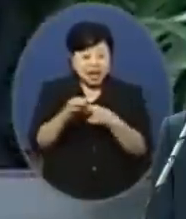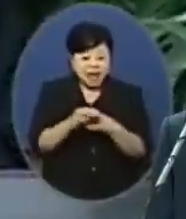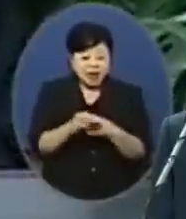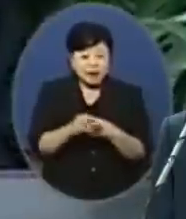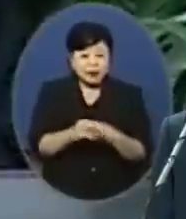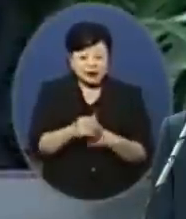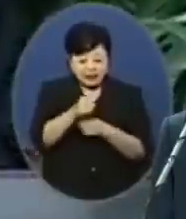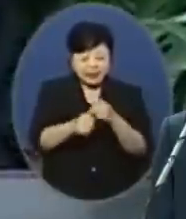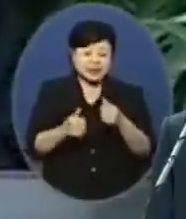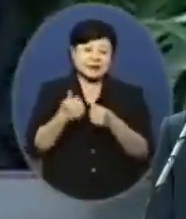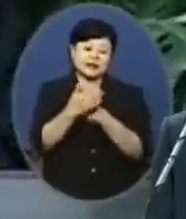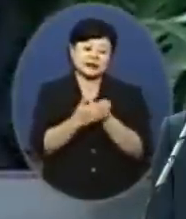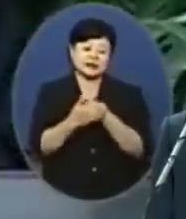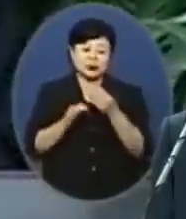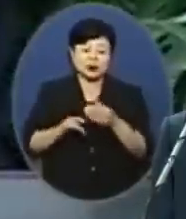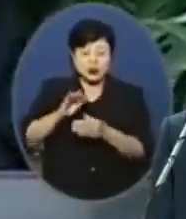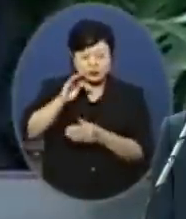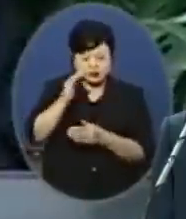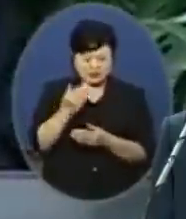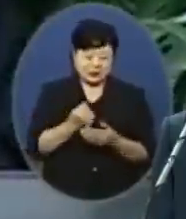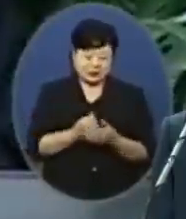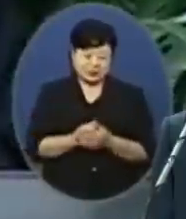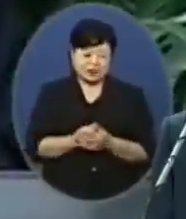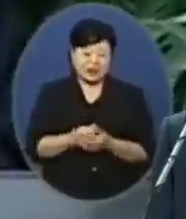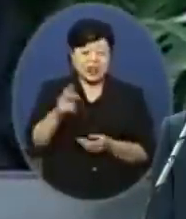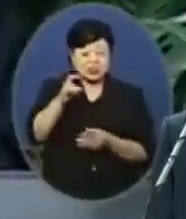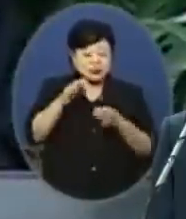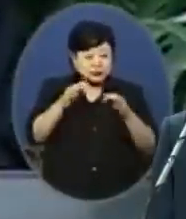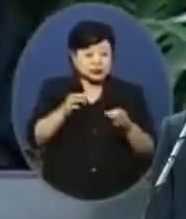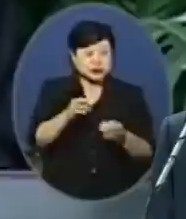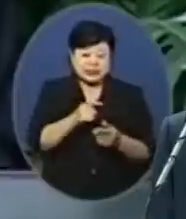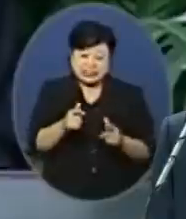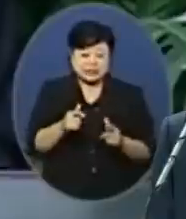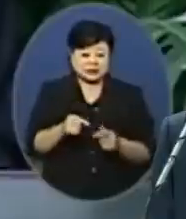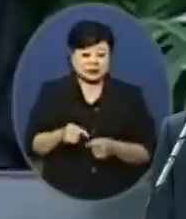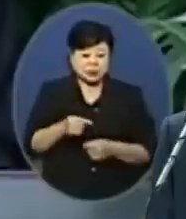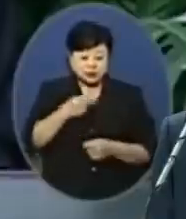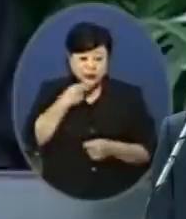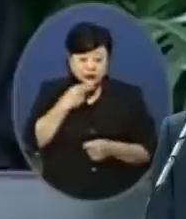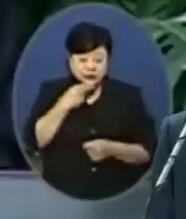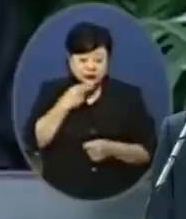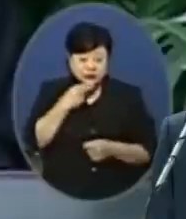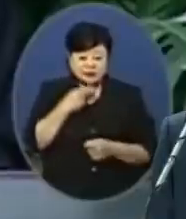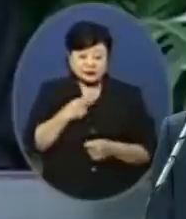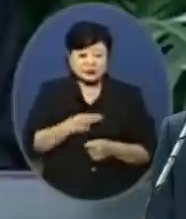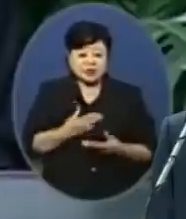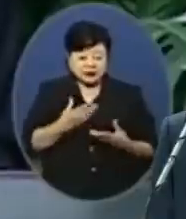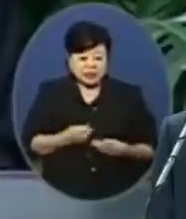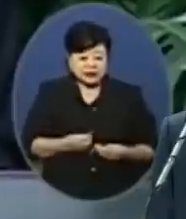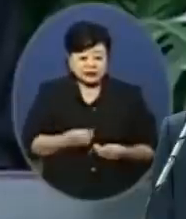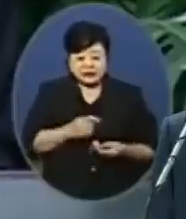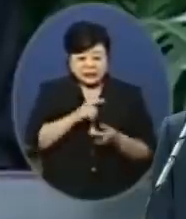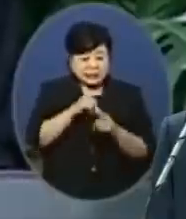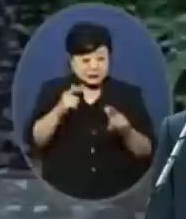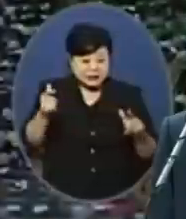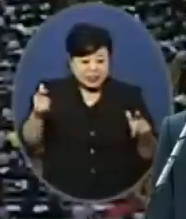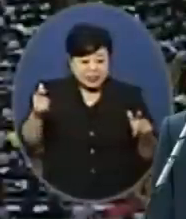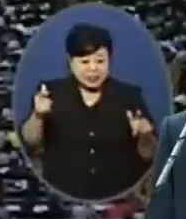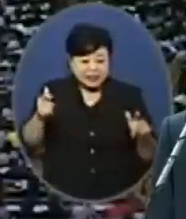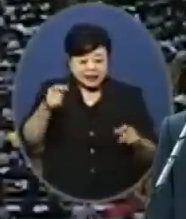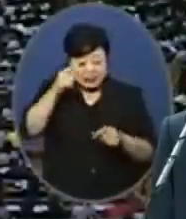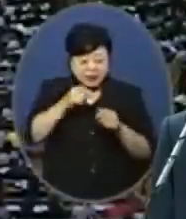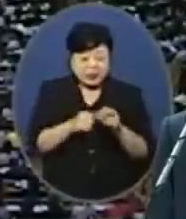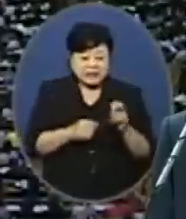너무나 하나님의 은총이 넘치게 임하기 때문에 찬송을 하지 아니할 수 없습니다. 좌절을 하지 않습니다.